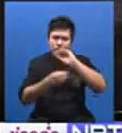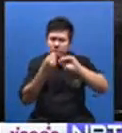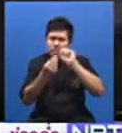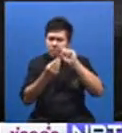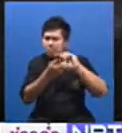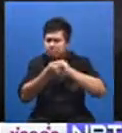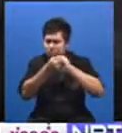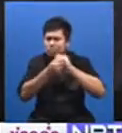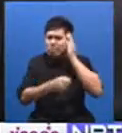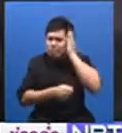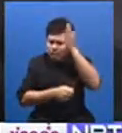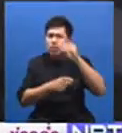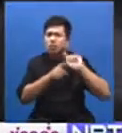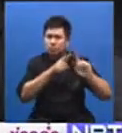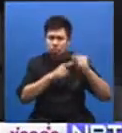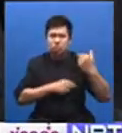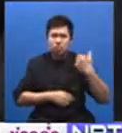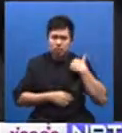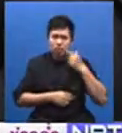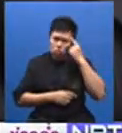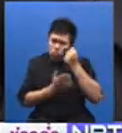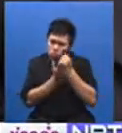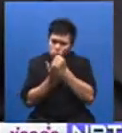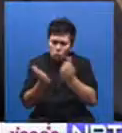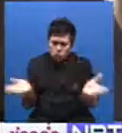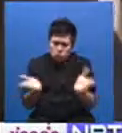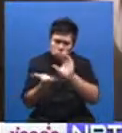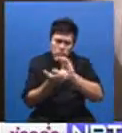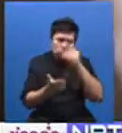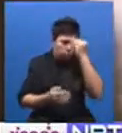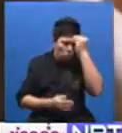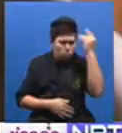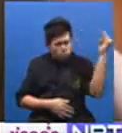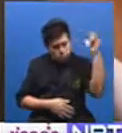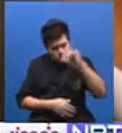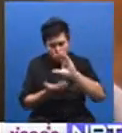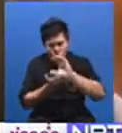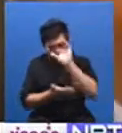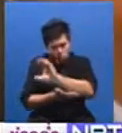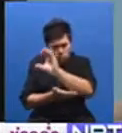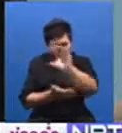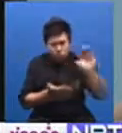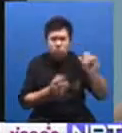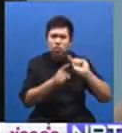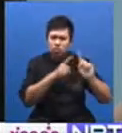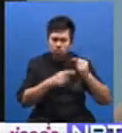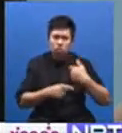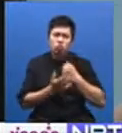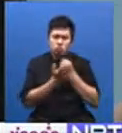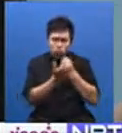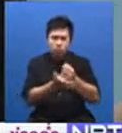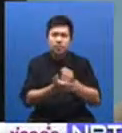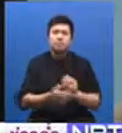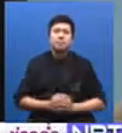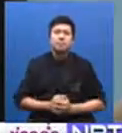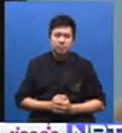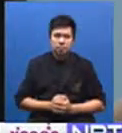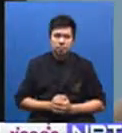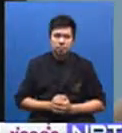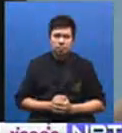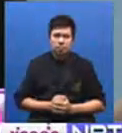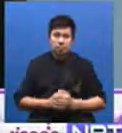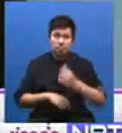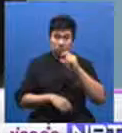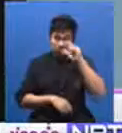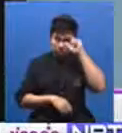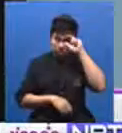และอื่นๆรวมถึงการอำนวยความสะดวกในด้านการลงทุนของญี่ปุ่นในระดับท้องถิ่นด้วยด้านหม่อมราชวงศ์